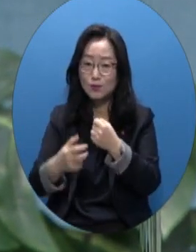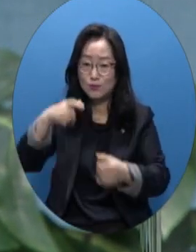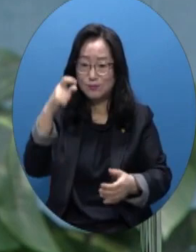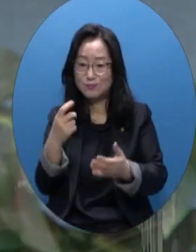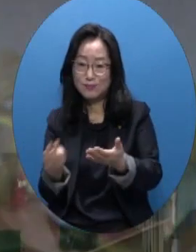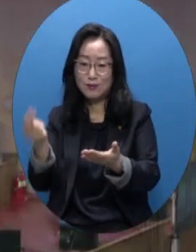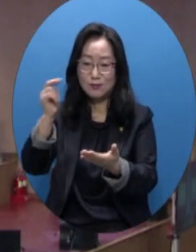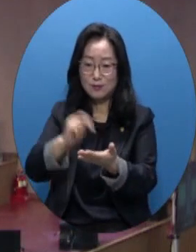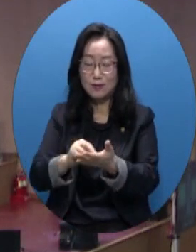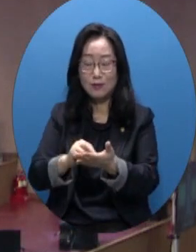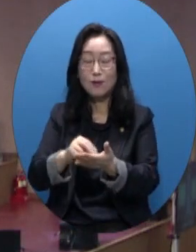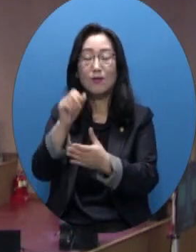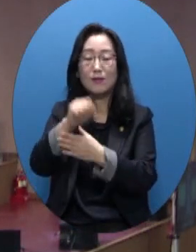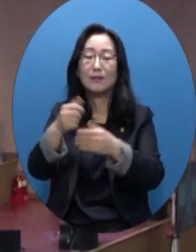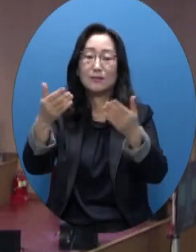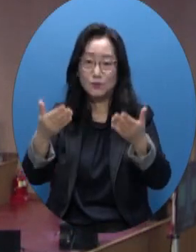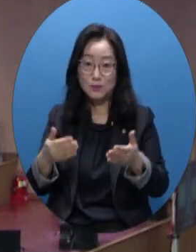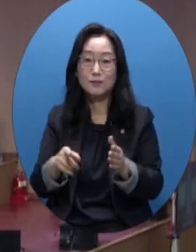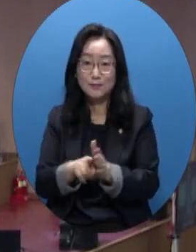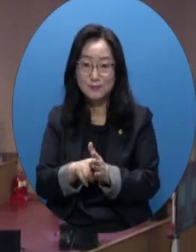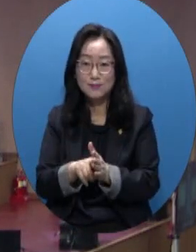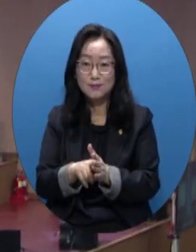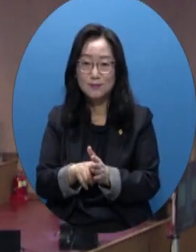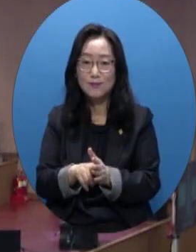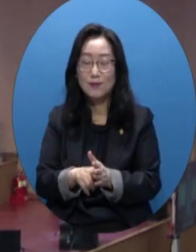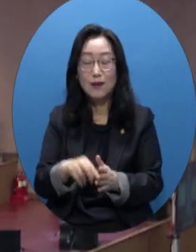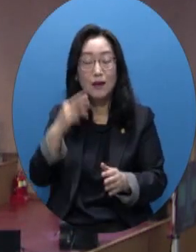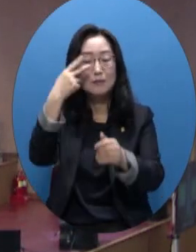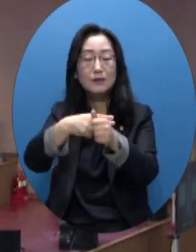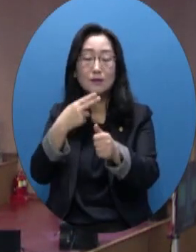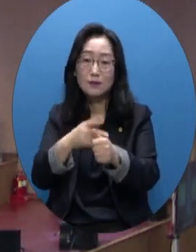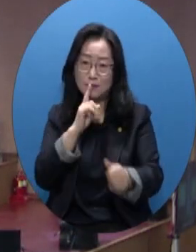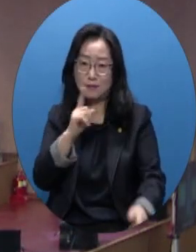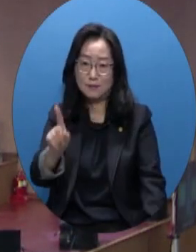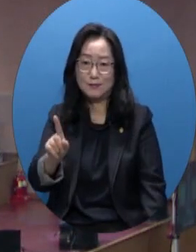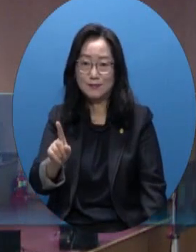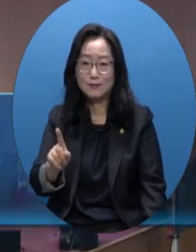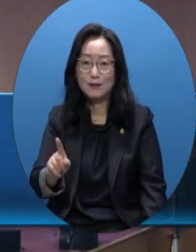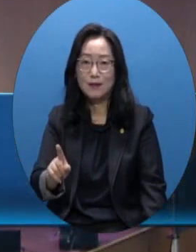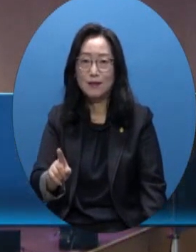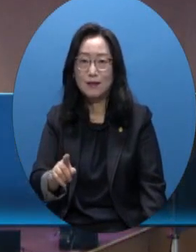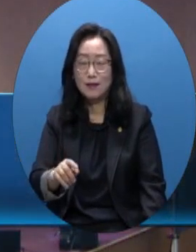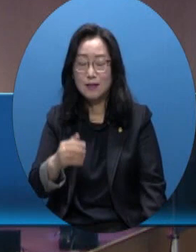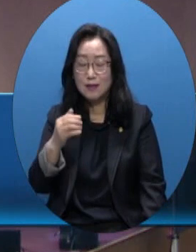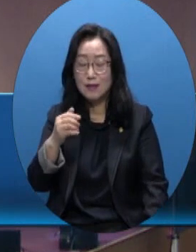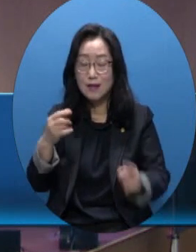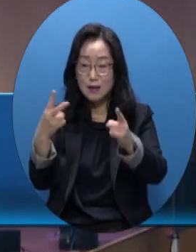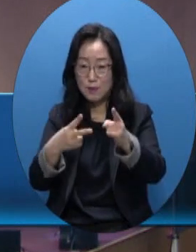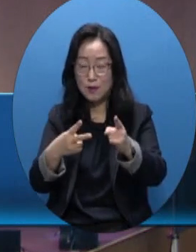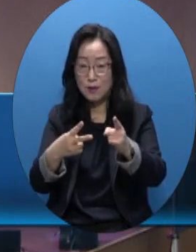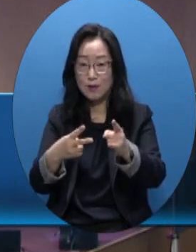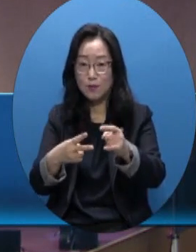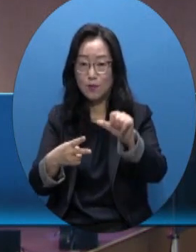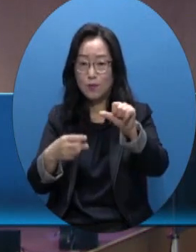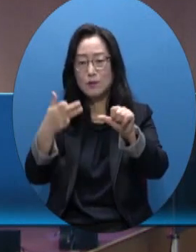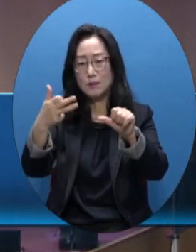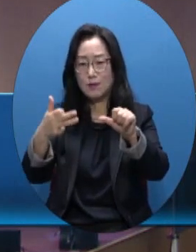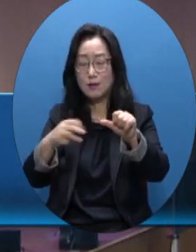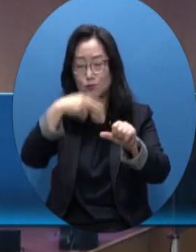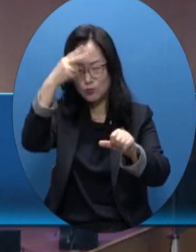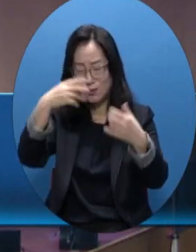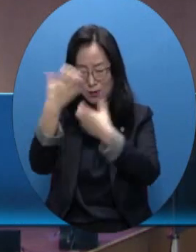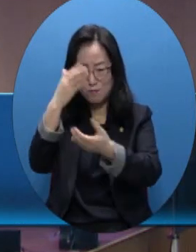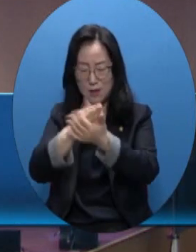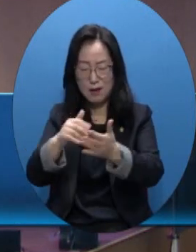만들어 쉴 것입니다 그래서 사도 바울이 말하기를 앱이 더 게임 이들에게 추천이 말 이는 팡 4